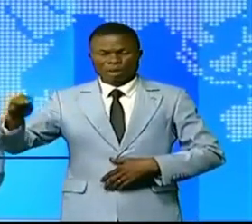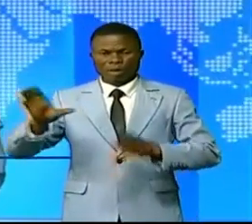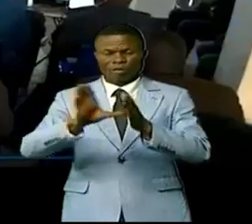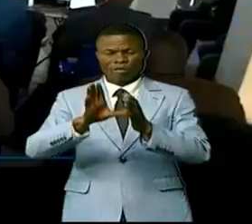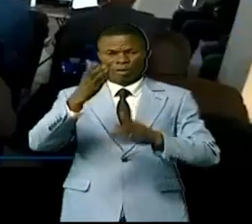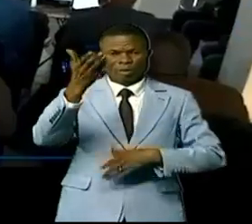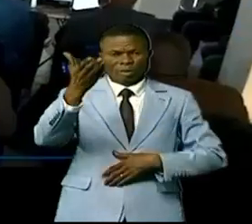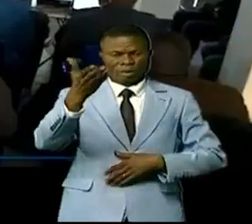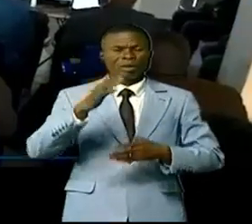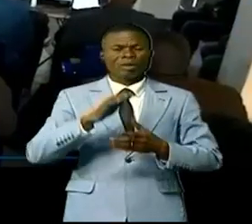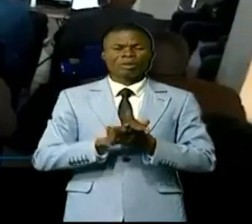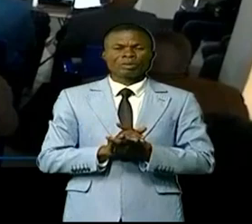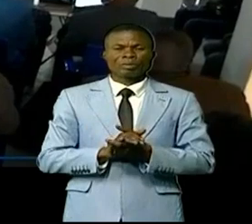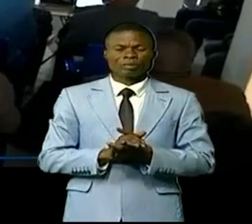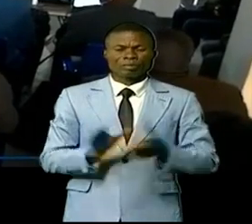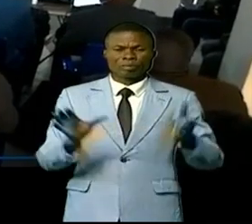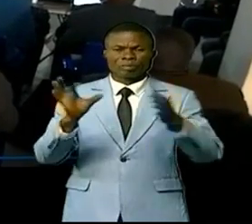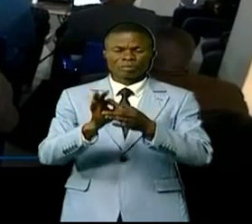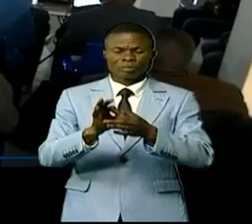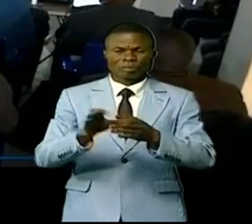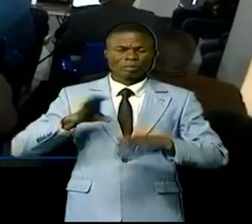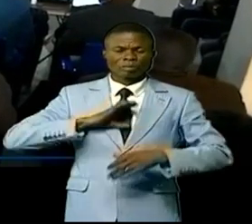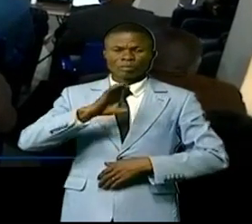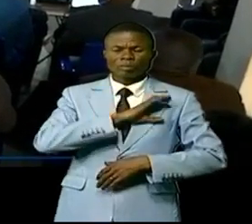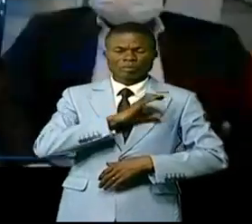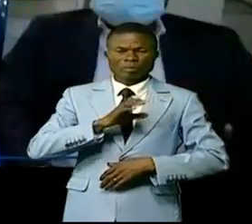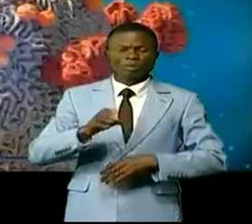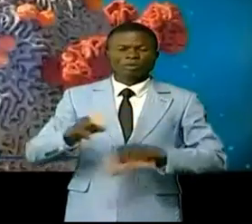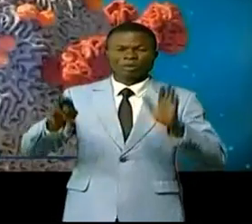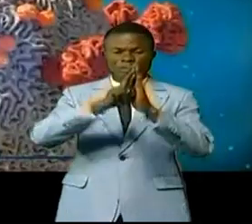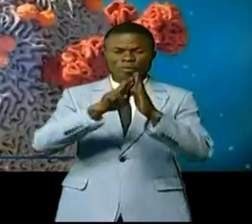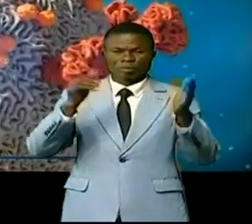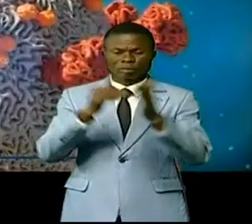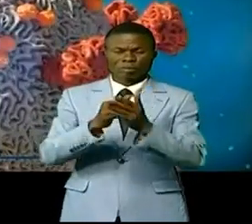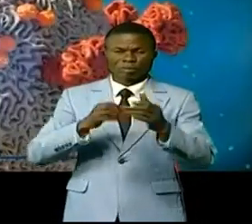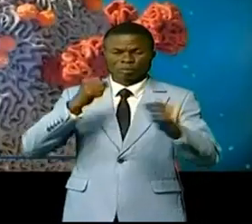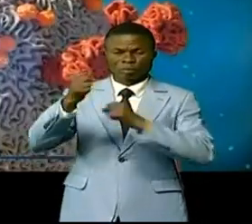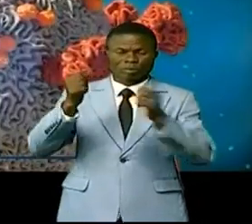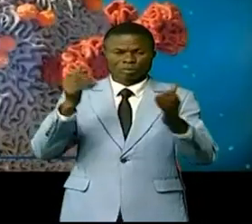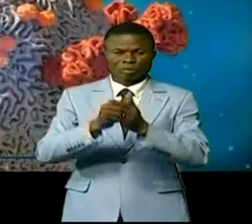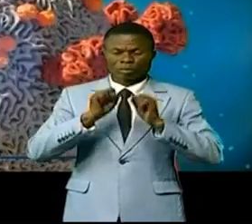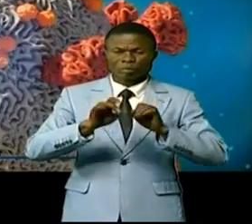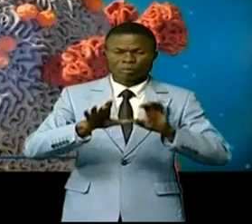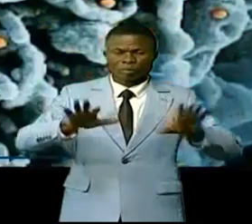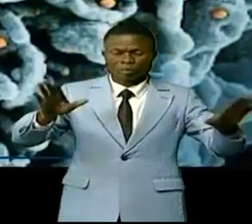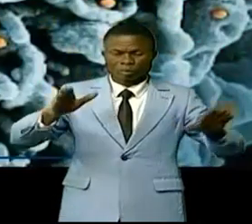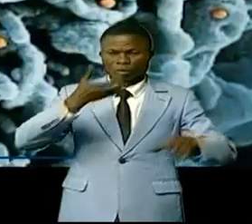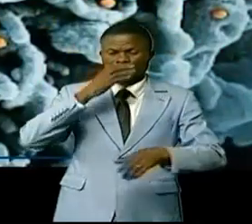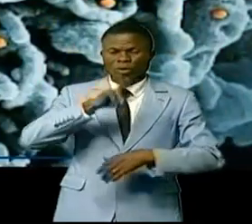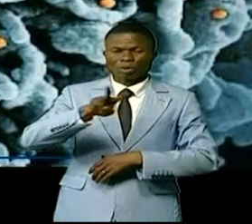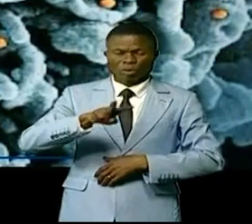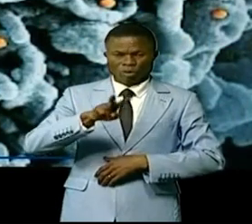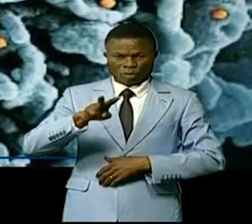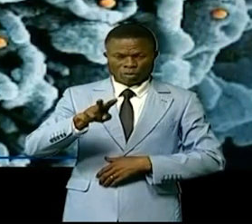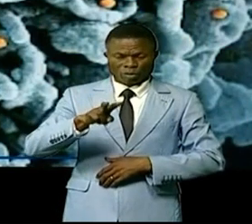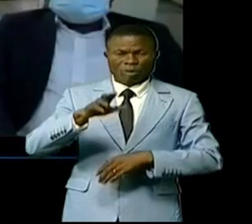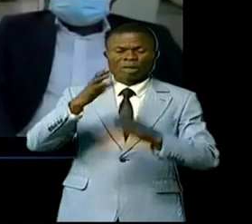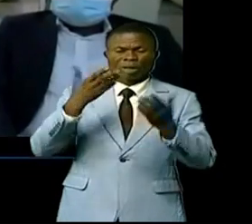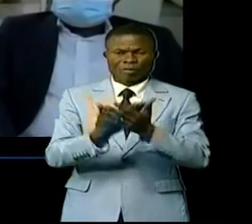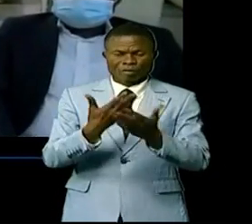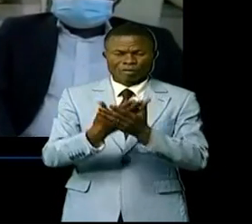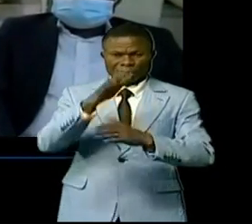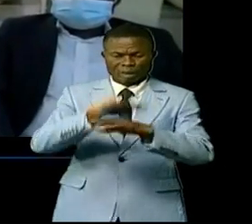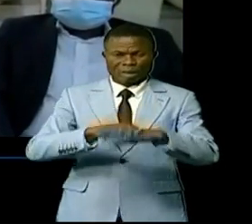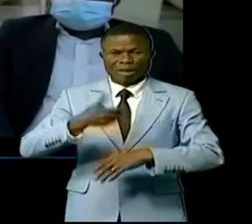Rodépanda. Réunion du comité provincial de riposte pour la lutte contre la propagation du coronavirus convoquée d'urgence